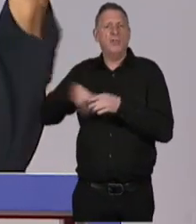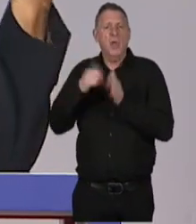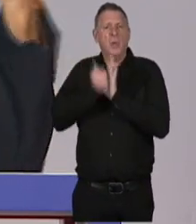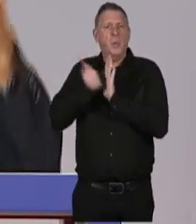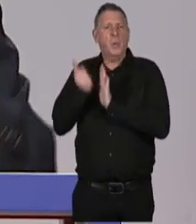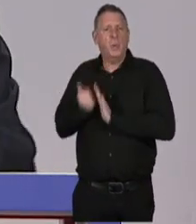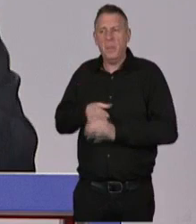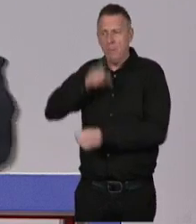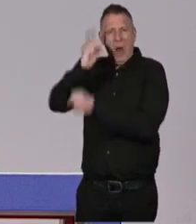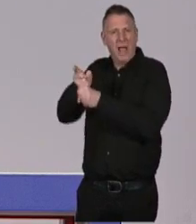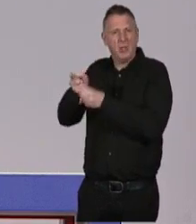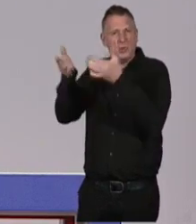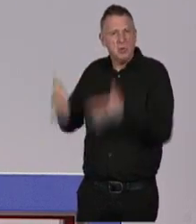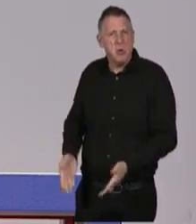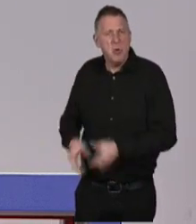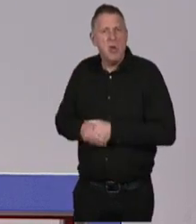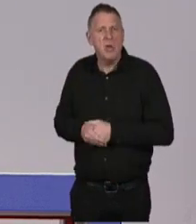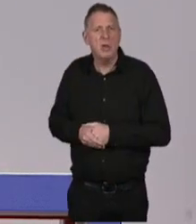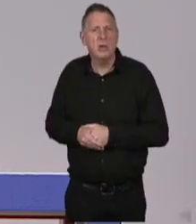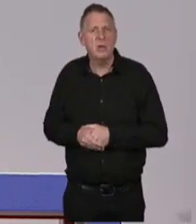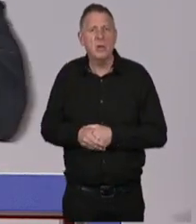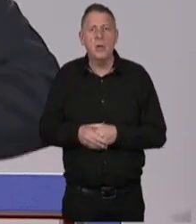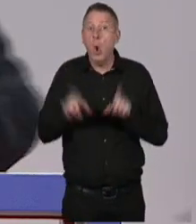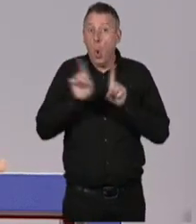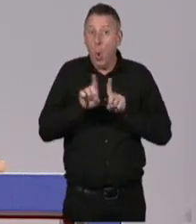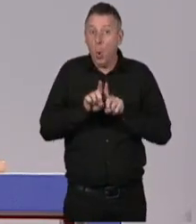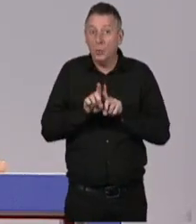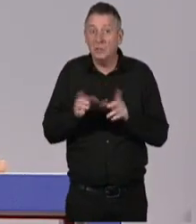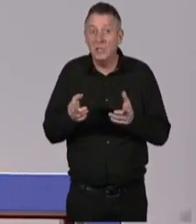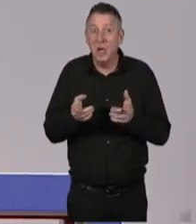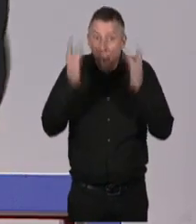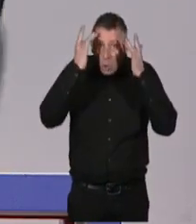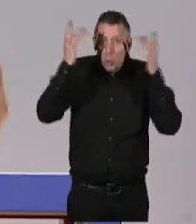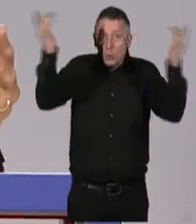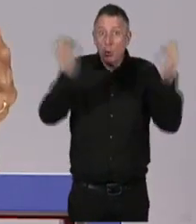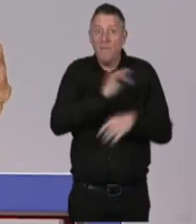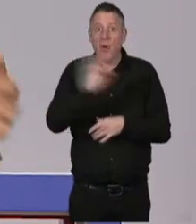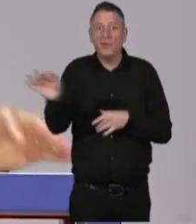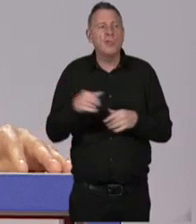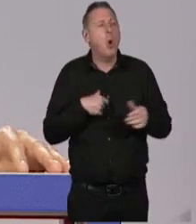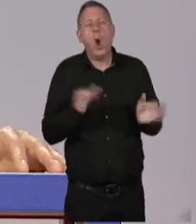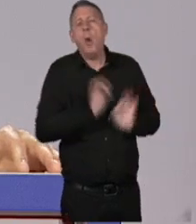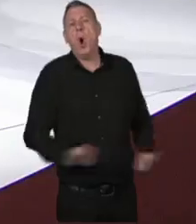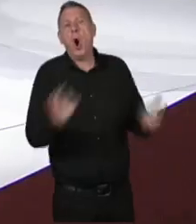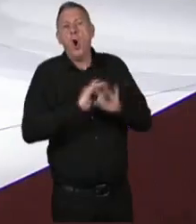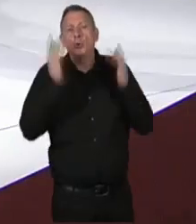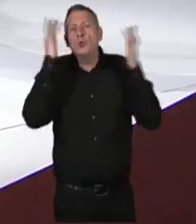Je l'accuse d'avoir nié l'existence de la culture française.